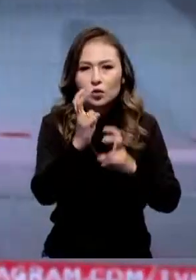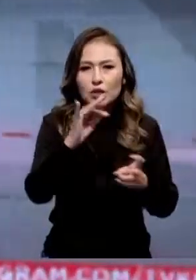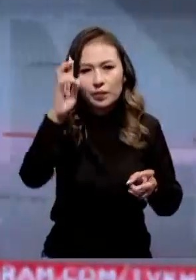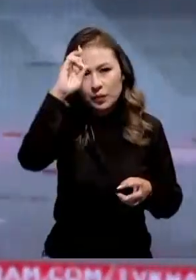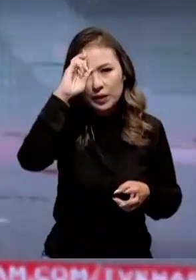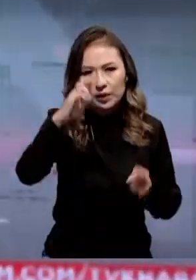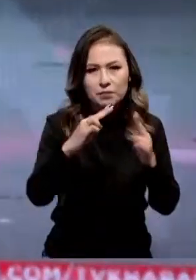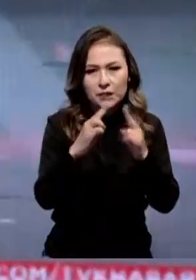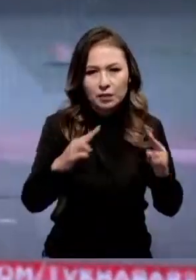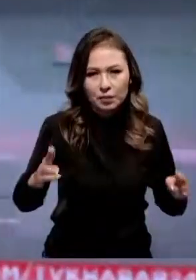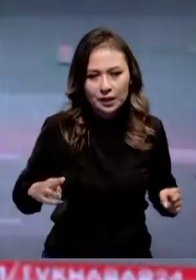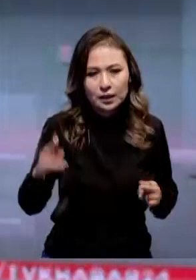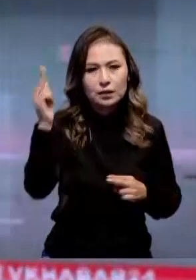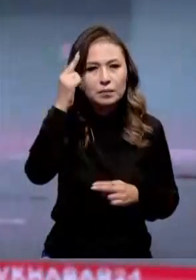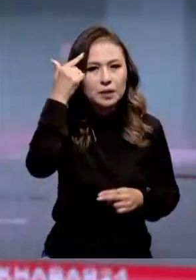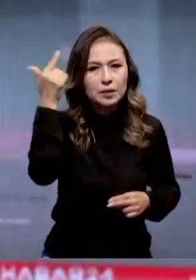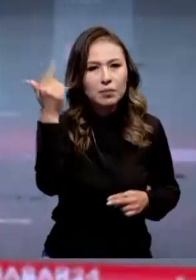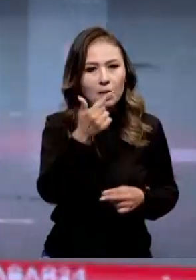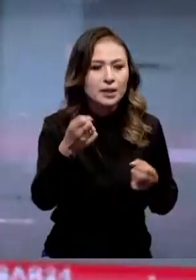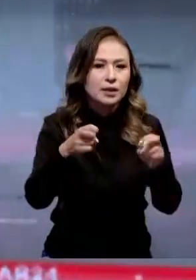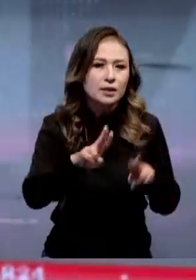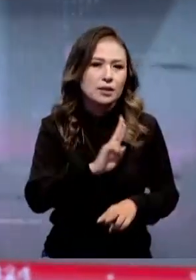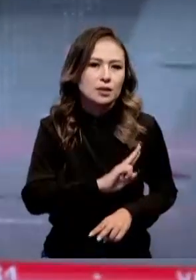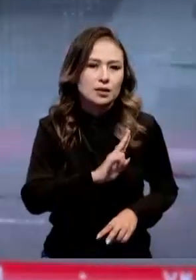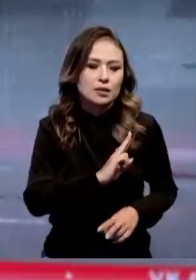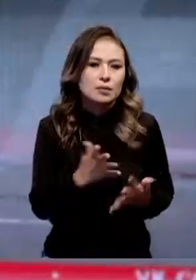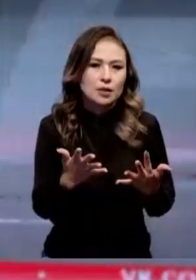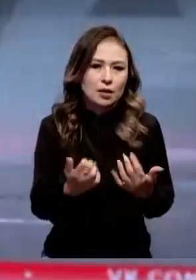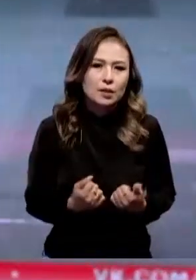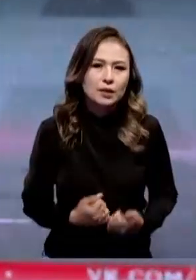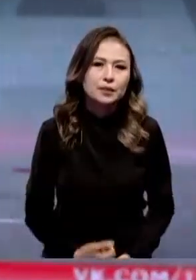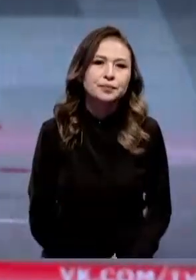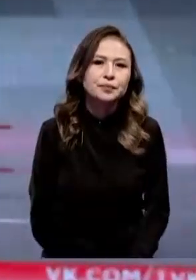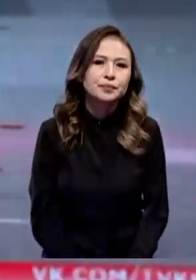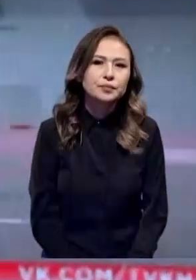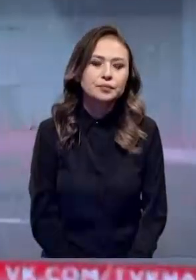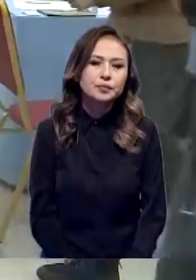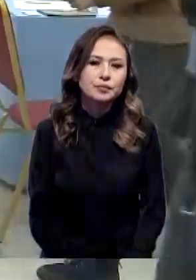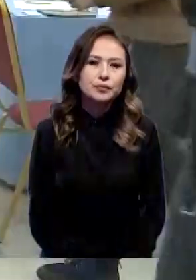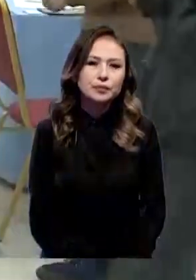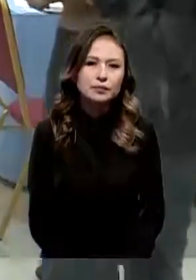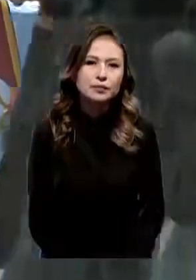аса кәсіп орын және мемлекеттік мекеме білікті де білімді мамандарды қызметке қабылдады.